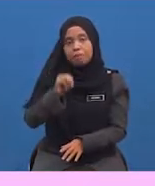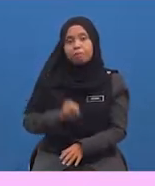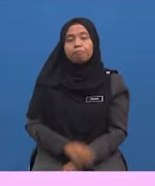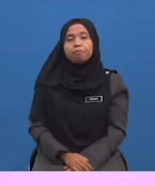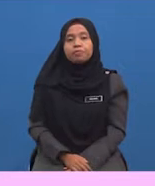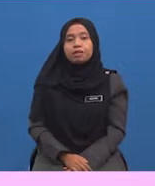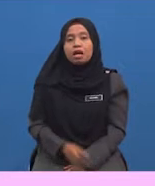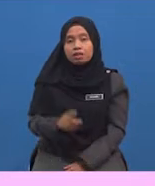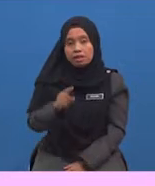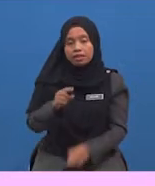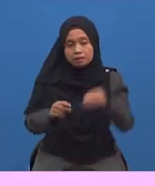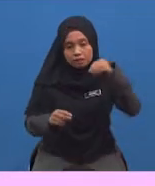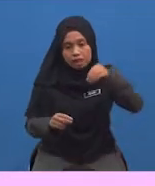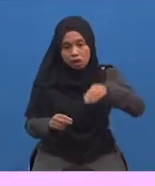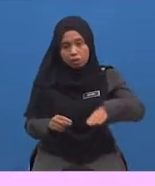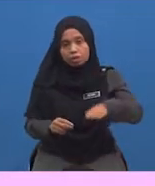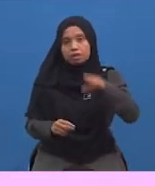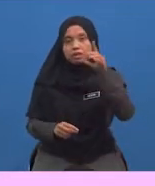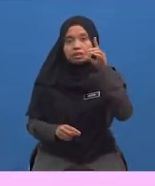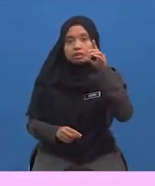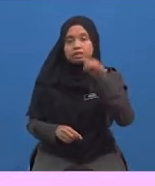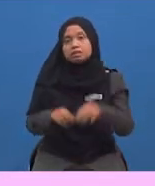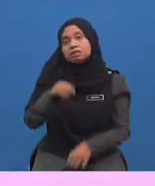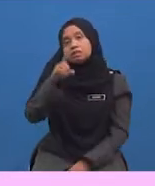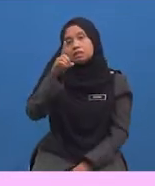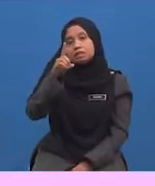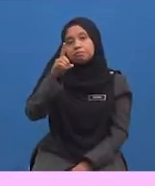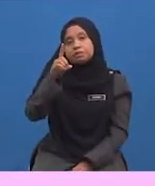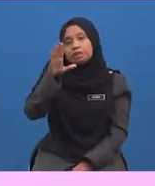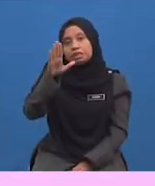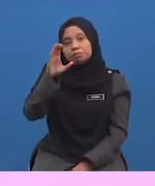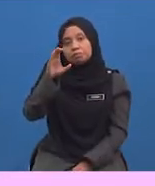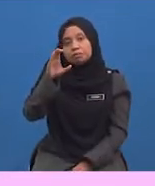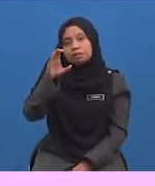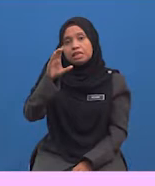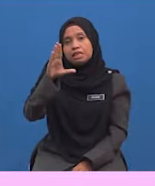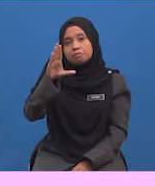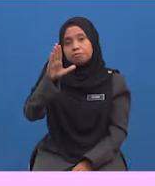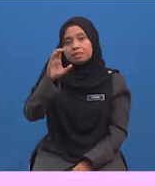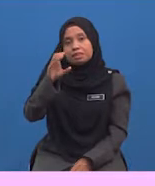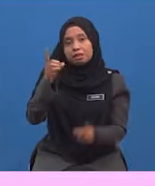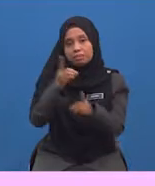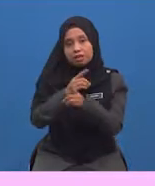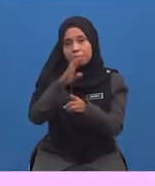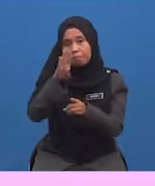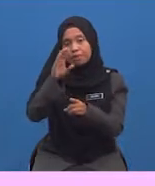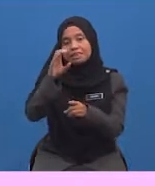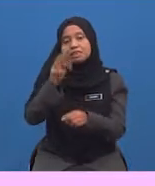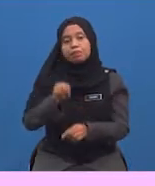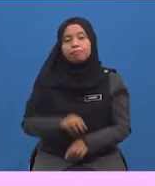Dan sebuah kon berdiameter 5 cm dan tinggi 4 cm.